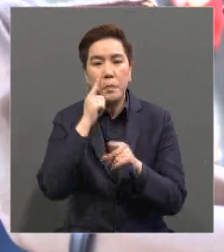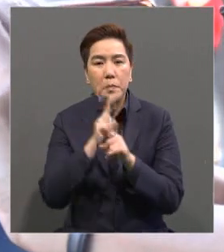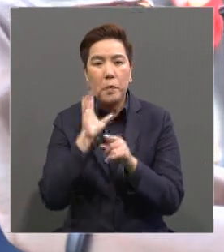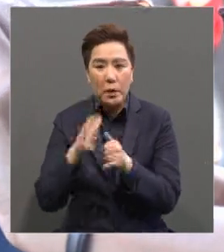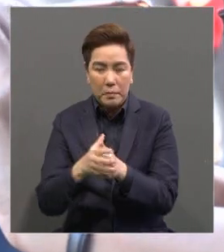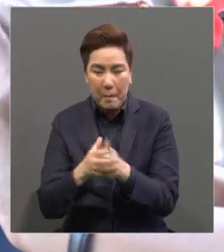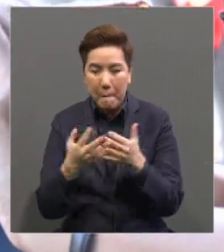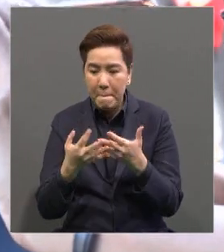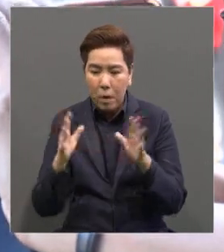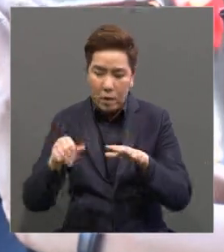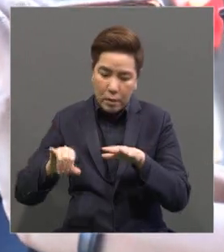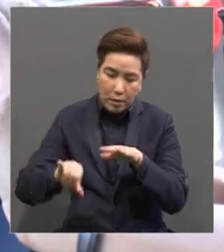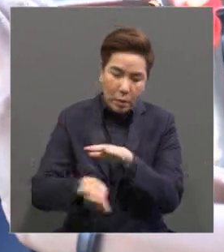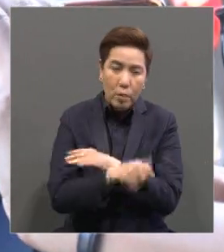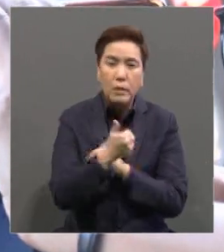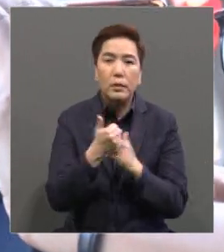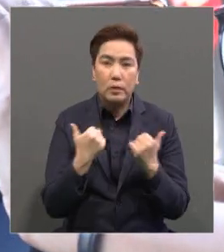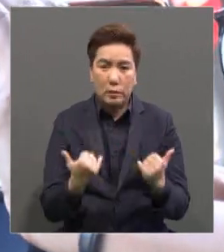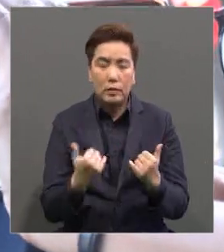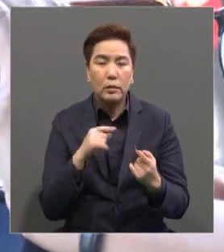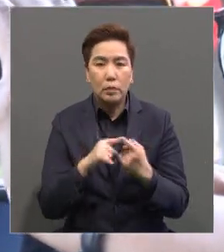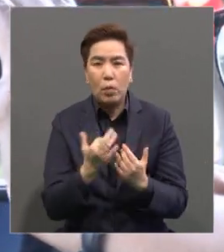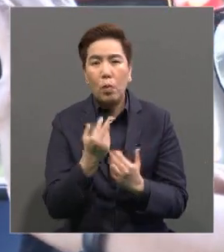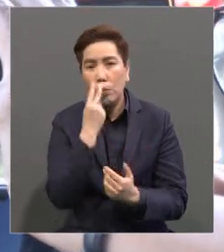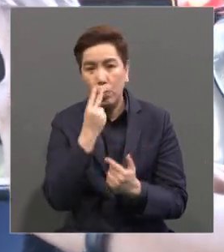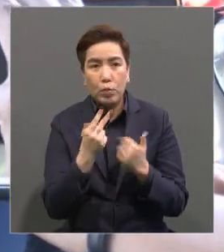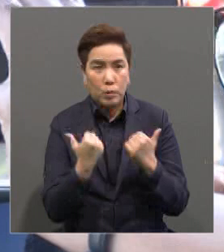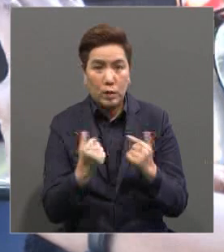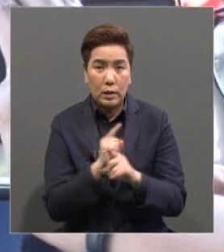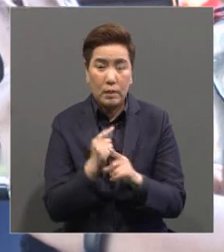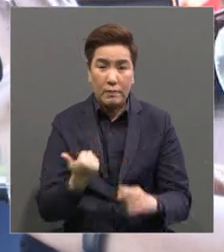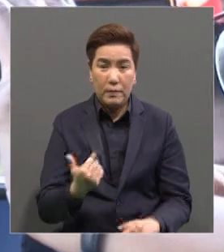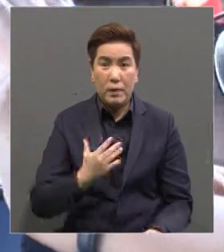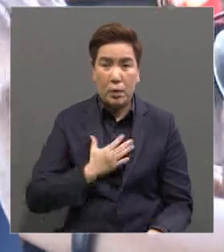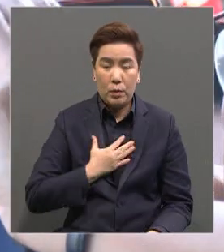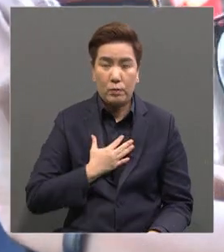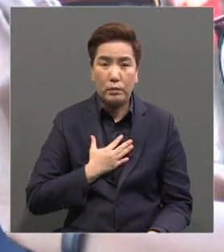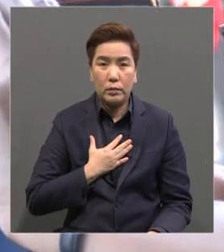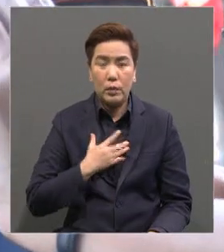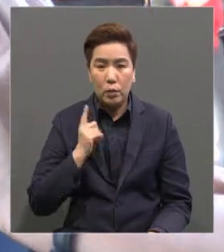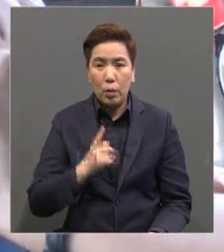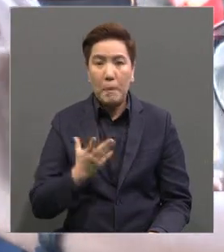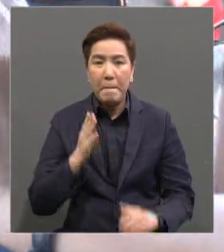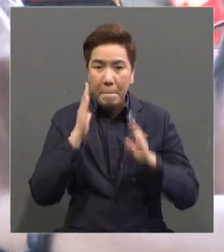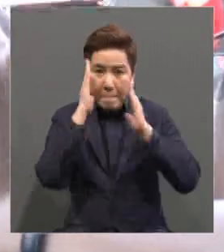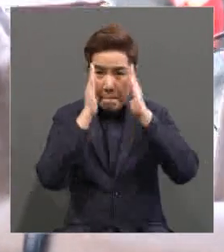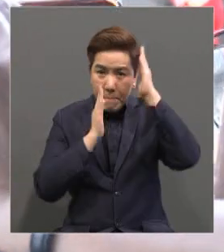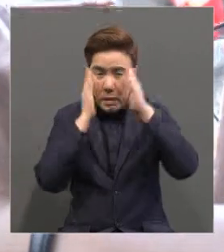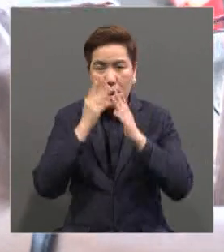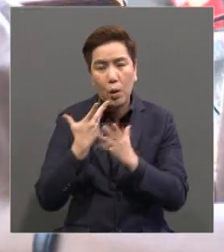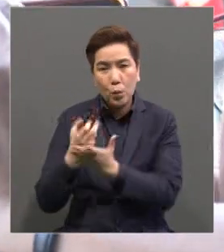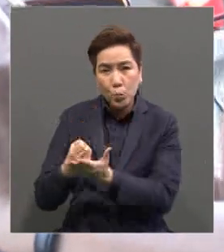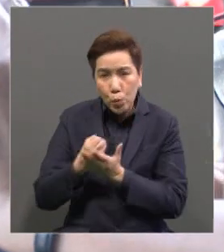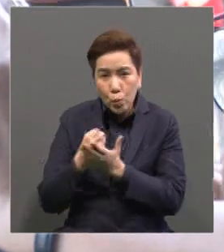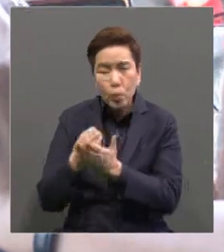วินโดว์ในการที่เขาจะลำเลียงออกมาได้ก็ต้องดูทีนึงนะครับตอนนี้เราก็พึ่งทางมาเลเซียก็เยอะนะครับ 2-3คนที่ส ั ป